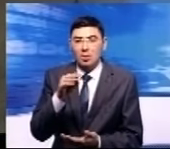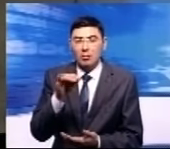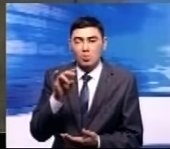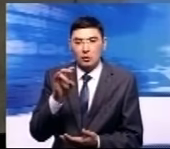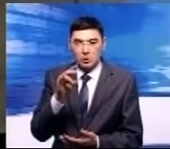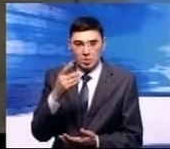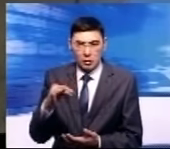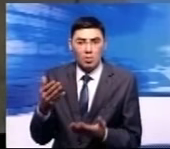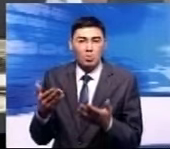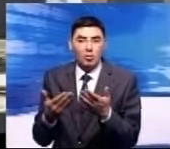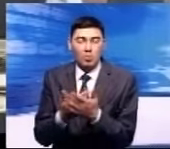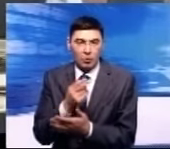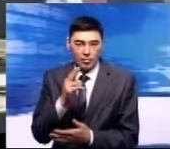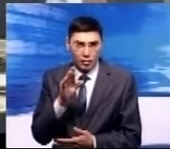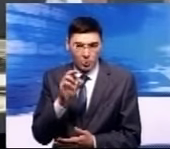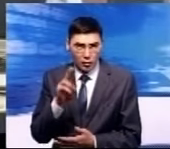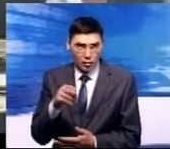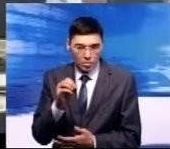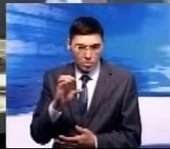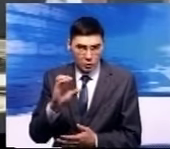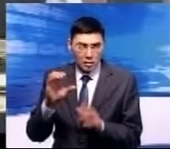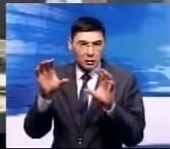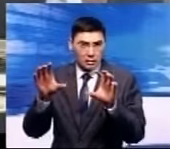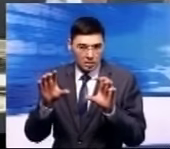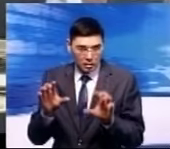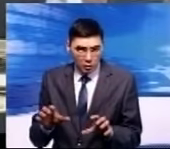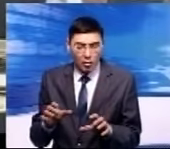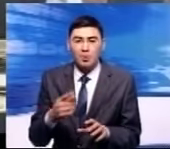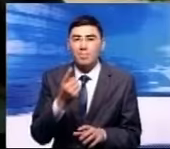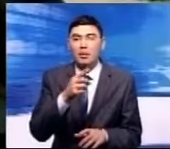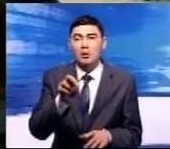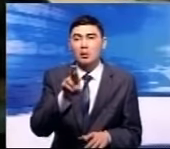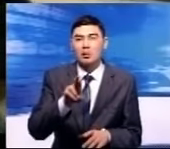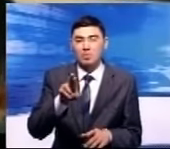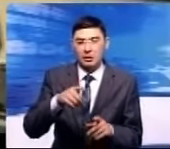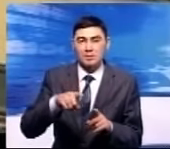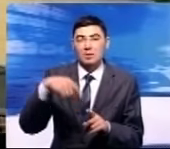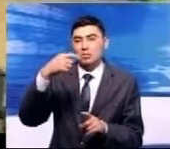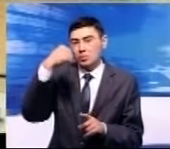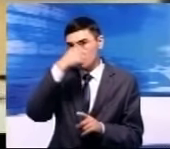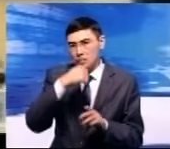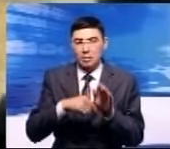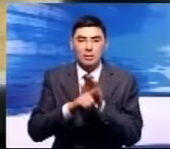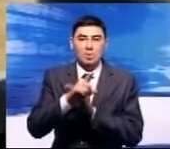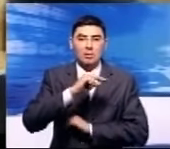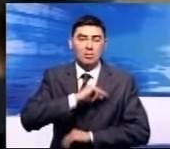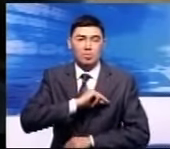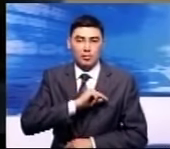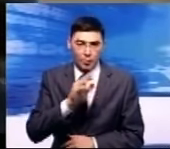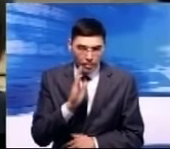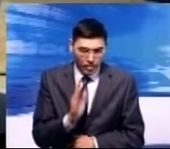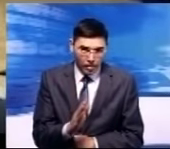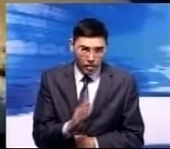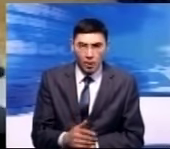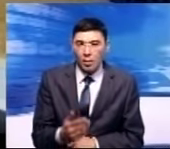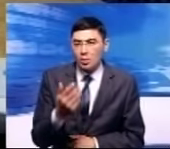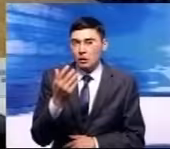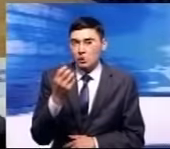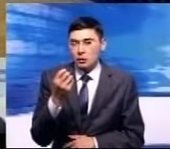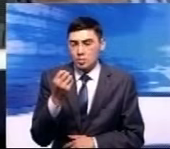Евразийского экономического союза. Сотрудничества, который заработает уже с 1 января следующего года. Помимо этого, заместитель председателя